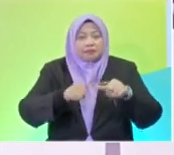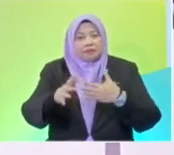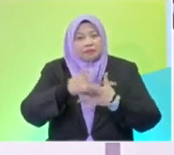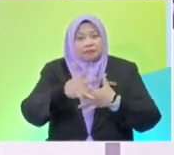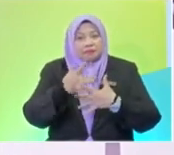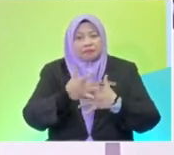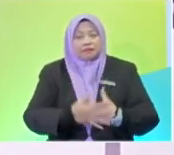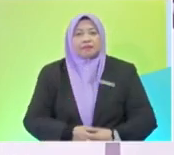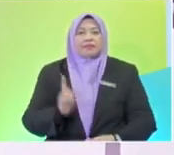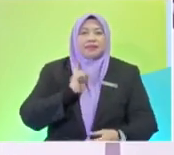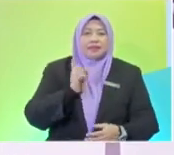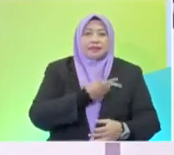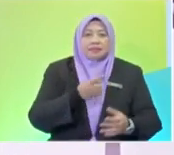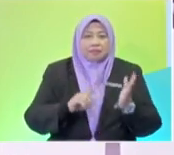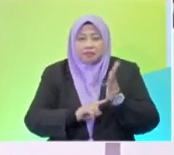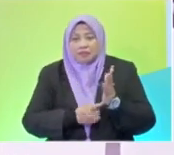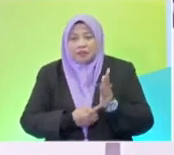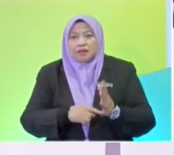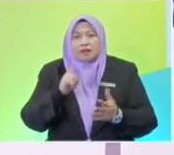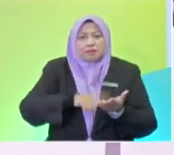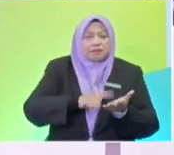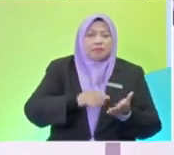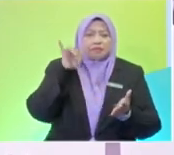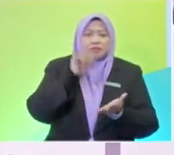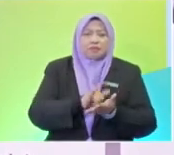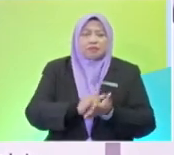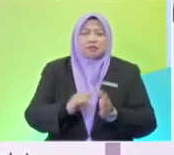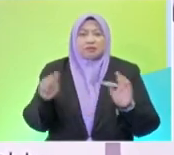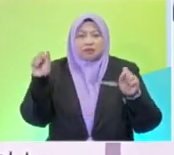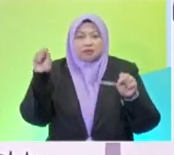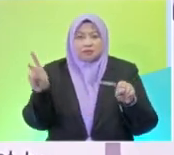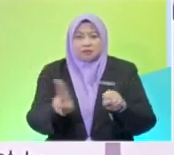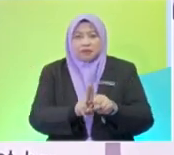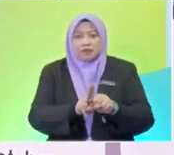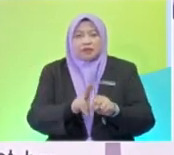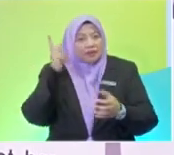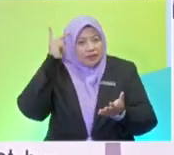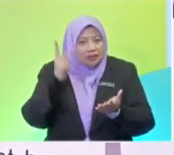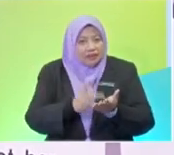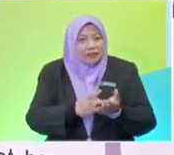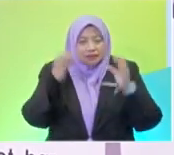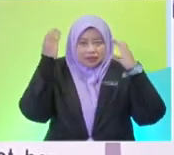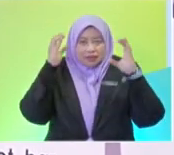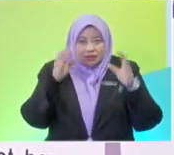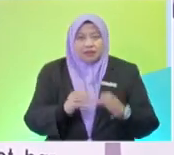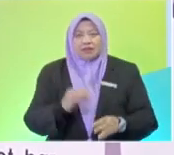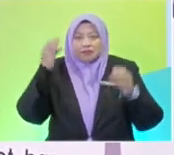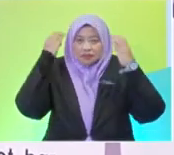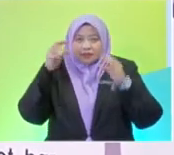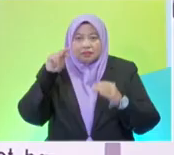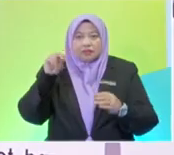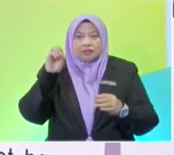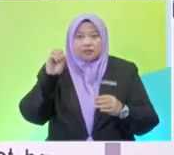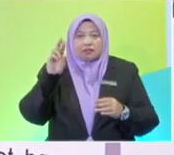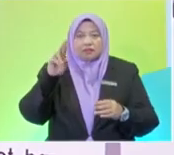Baiklah sebelum kita mulaikan dan mengetahui apa itu berkenalan dengan guru kita yaitu Cikgu Nuraini Andi